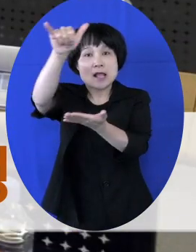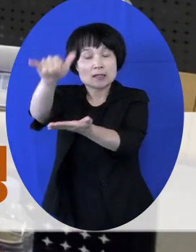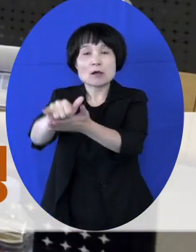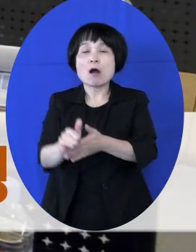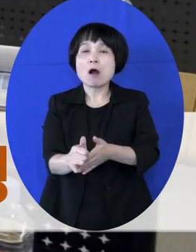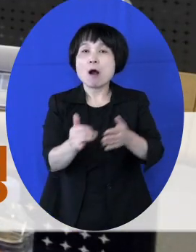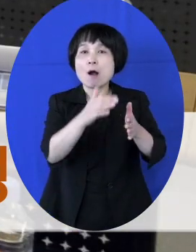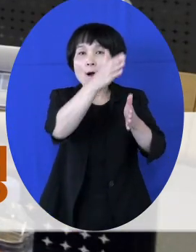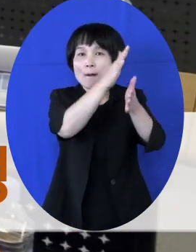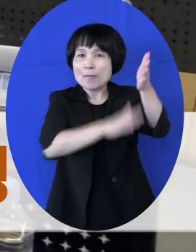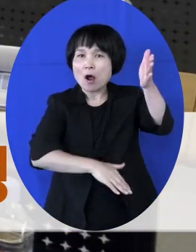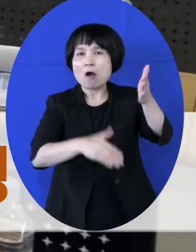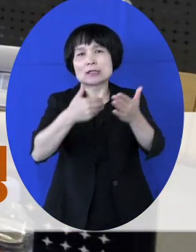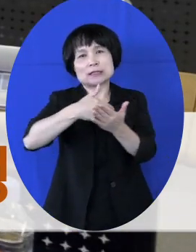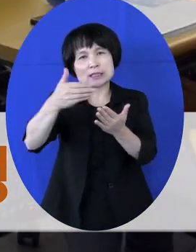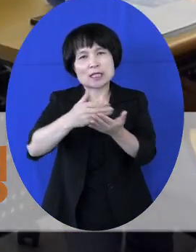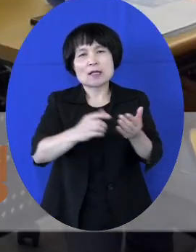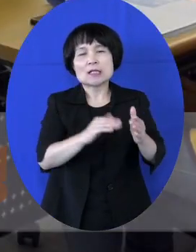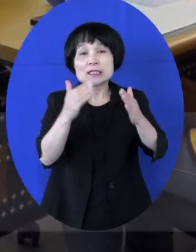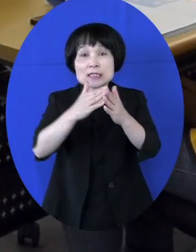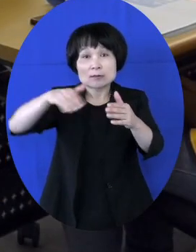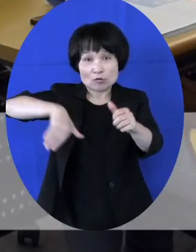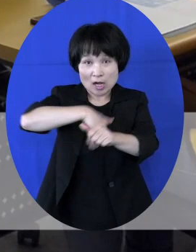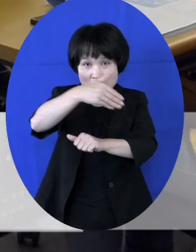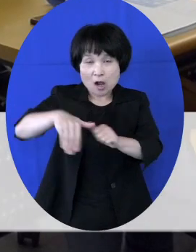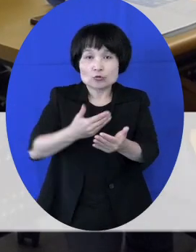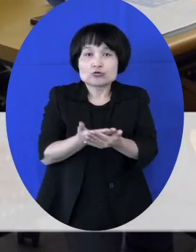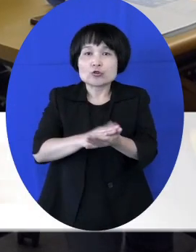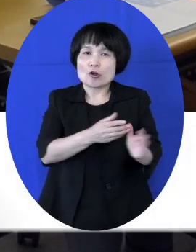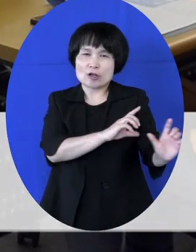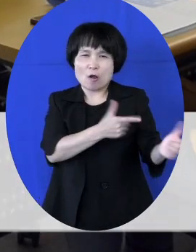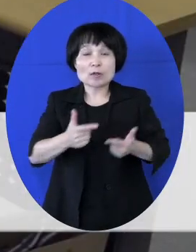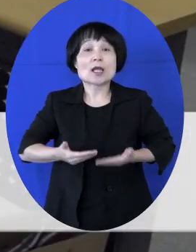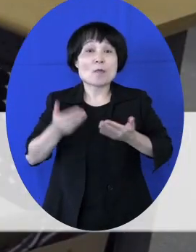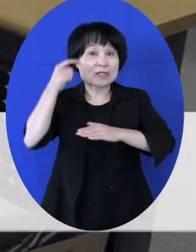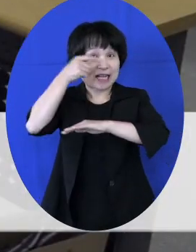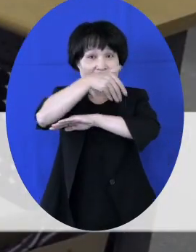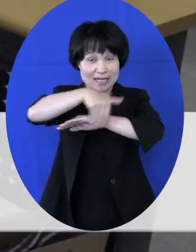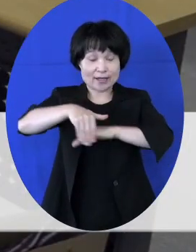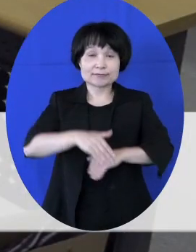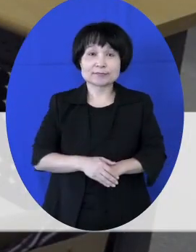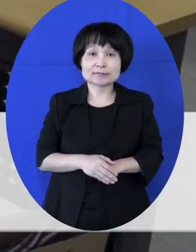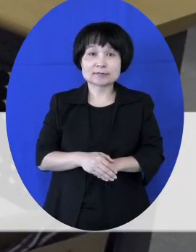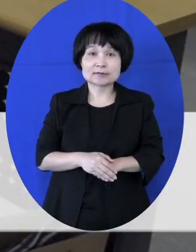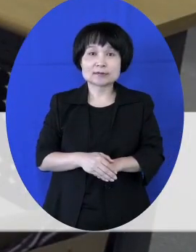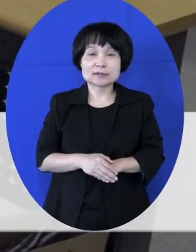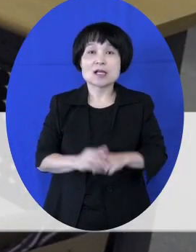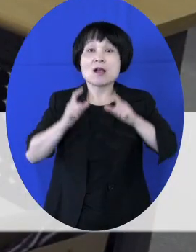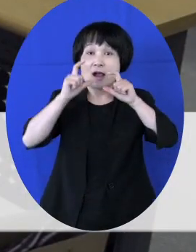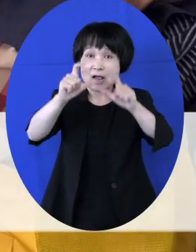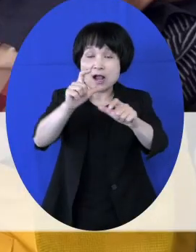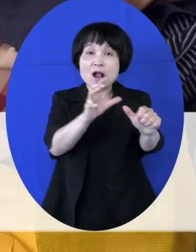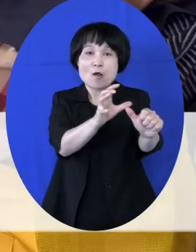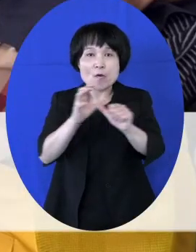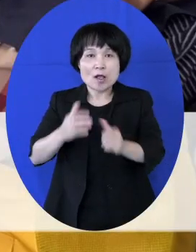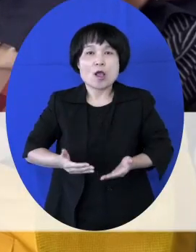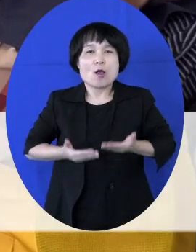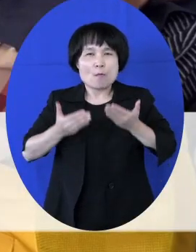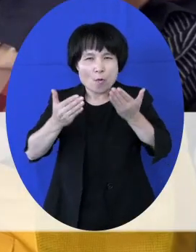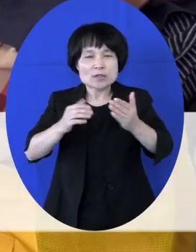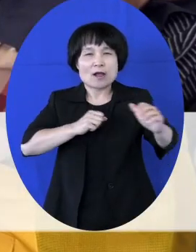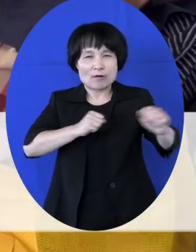그리기 등 다양한 봉사활동을 펼칠 예정인데요. 이날 발대식을 통해 내실 있고 보람된 봉사활동을 펼칠